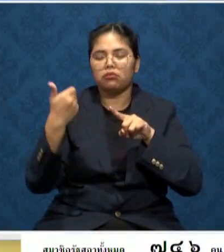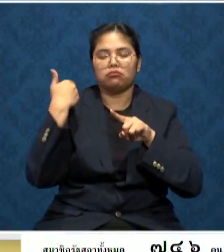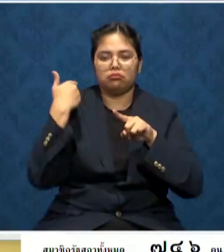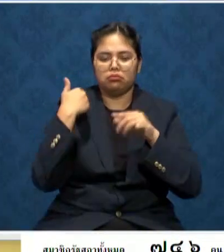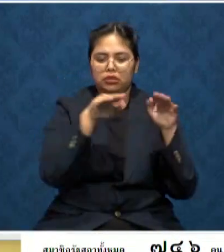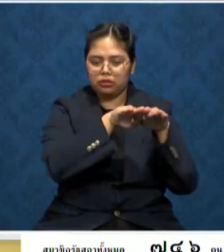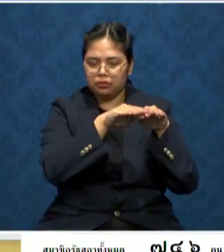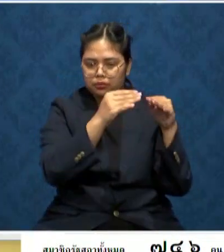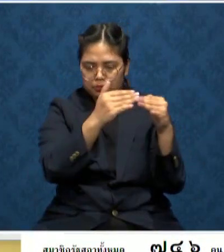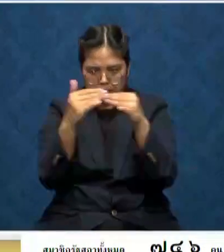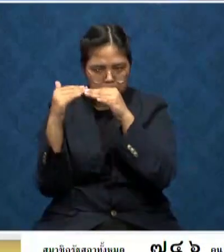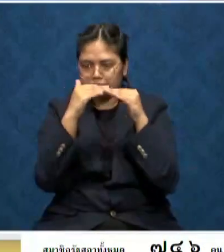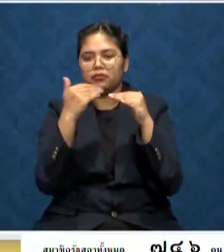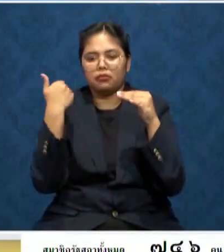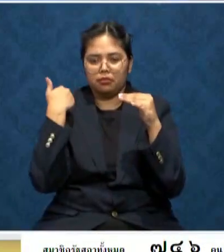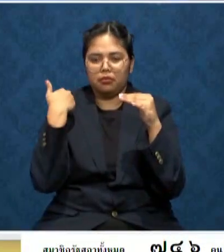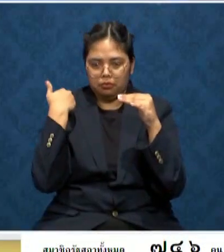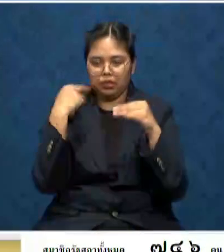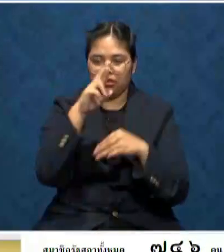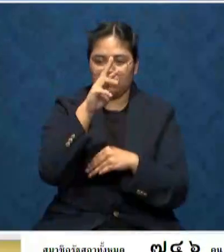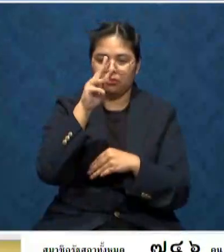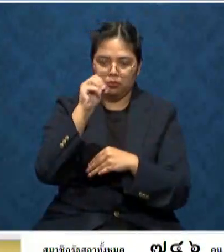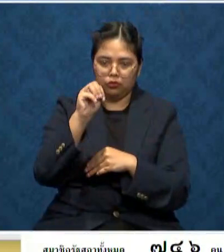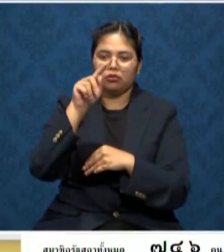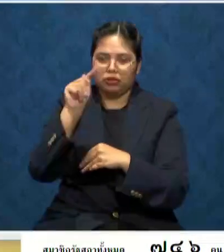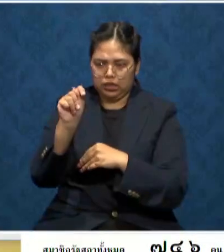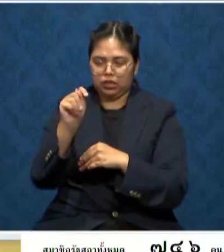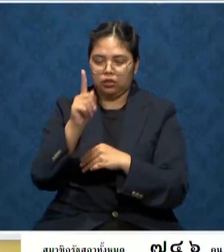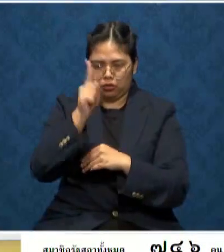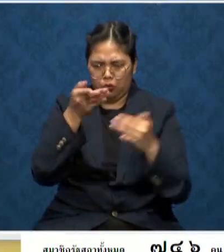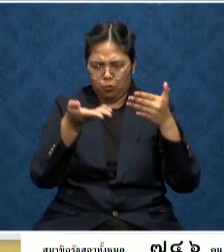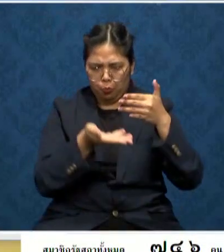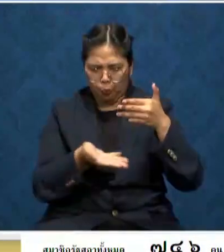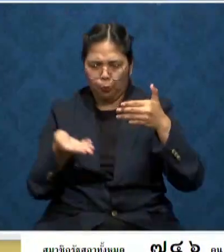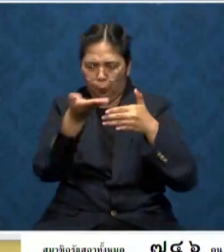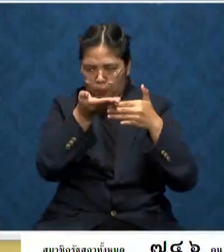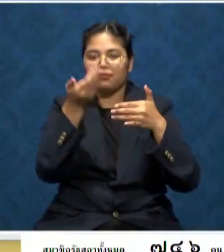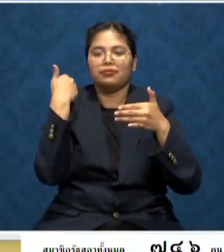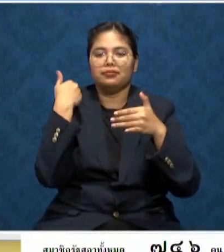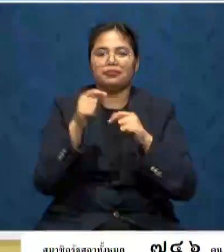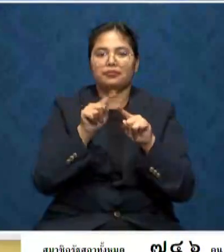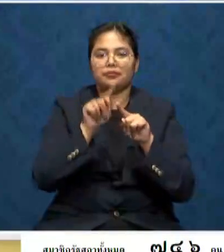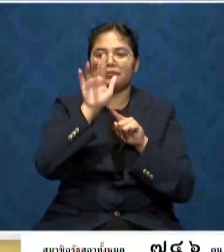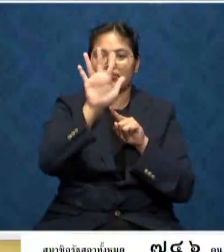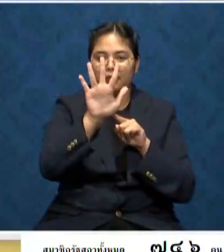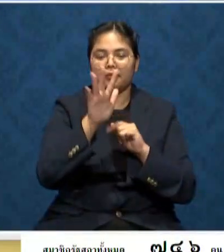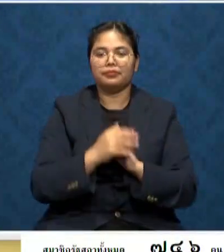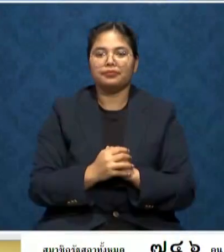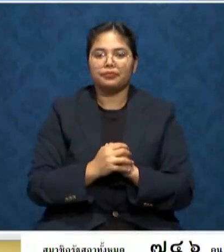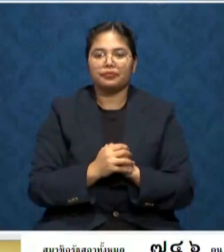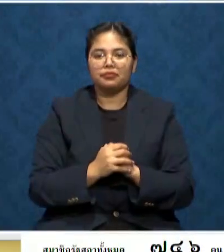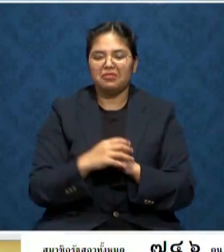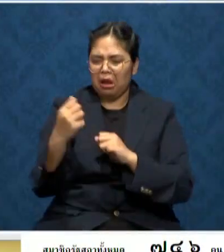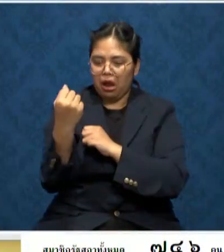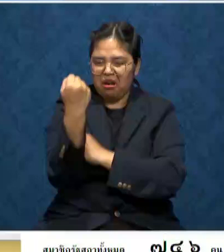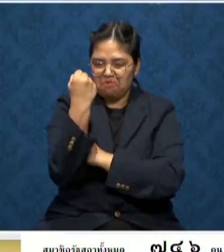ที่ท่านและคณะรองกรีต้องมีสูงกวามาตรฐานของสังคมทั่วไปค่ที่ห้าต้องไม่ใช้อำ